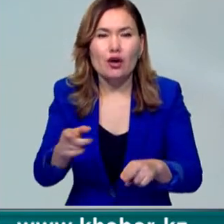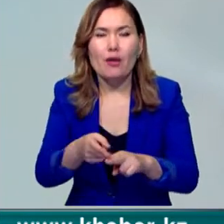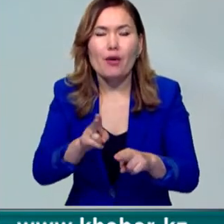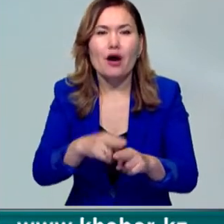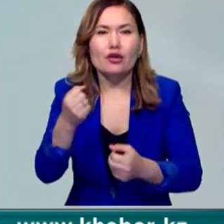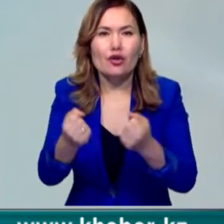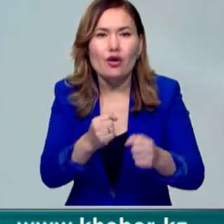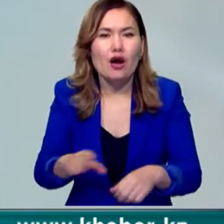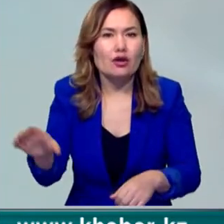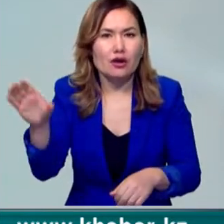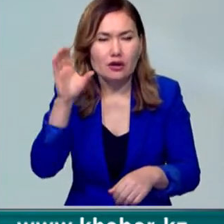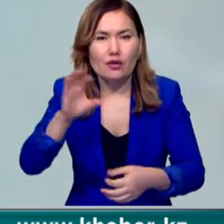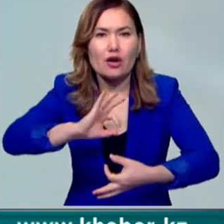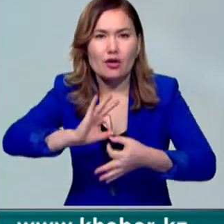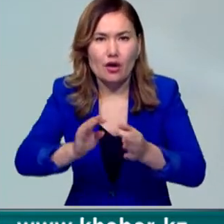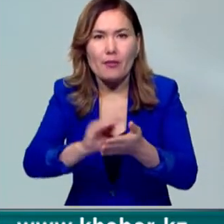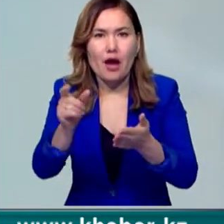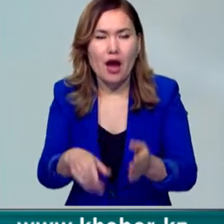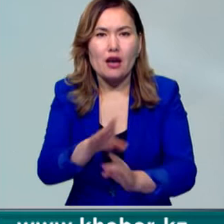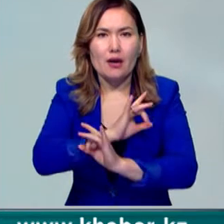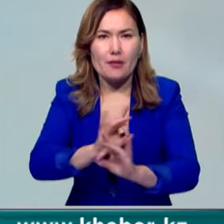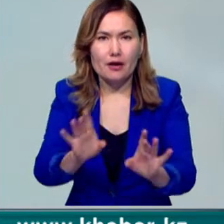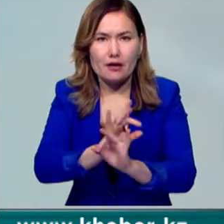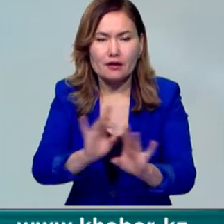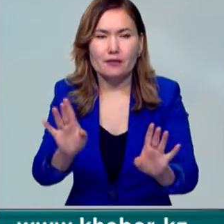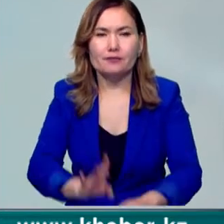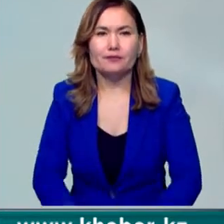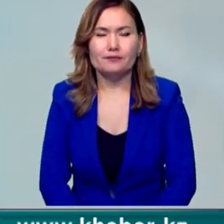қаншалықты құлақ асуда. Ердәулет Ыбырайымның материалы.